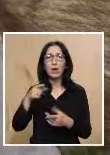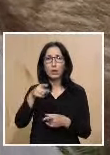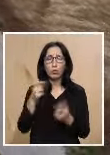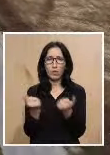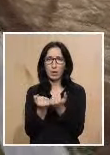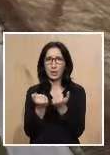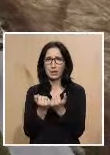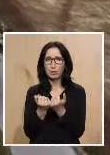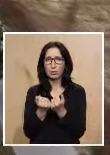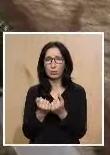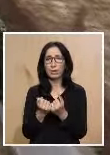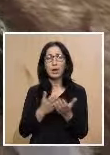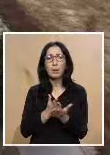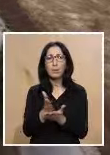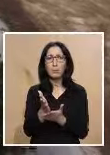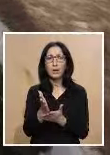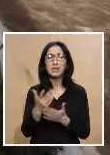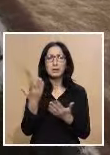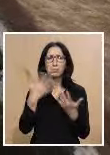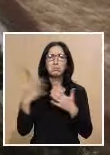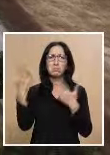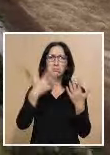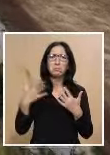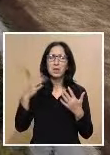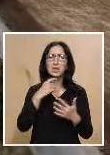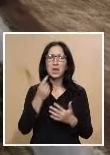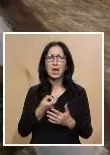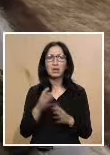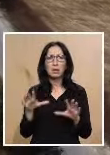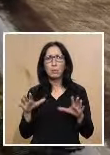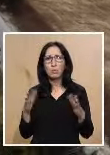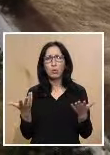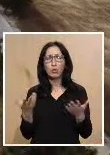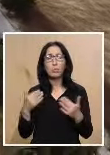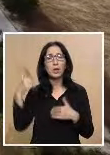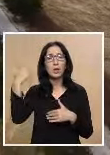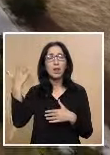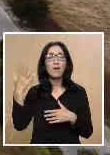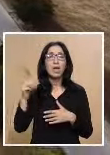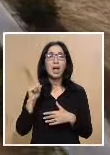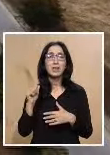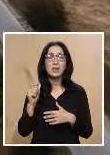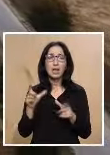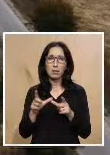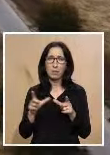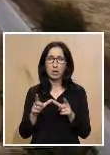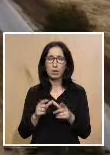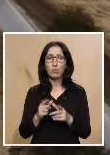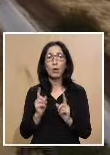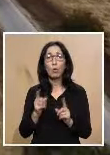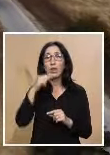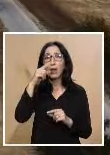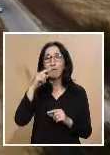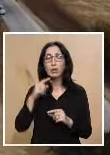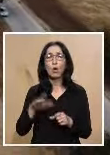се е развило това място през десетилетията? Може би главен асистент Маринова. Кое е най-важното?